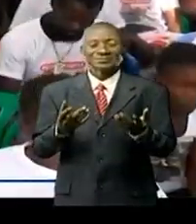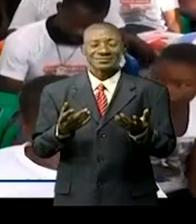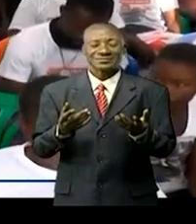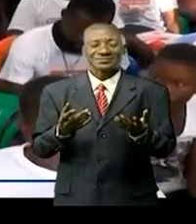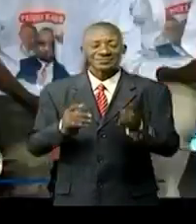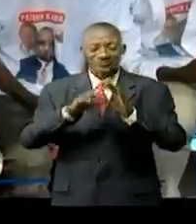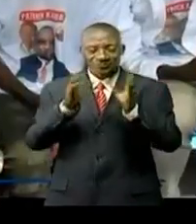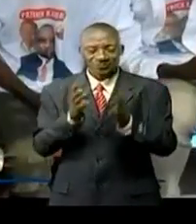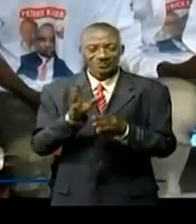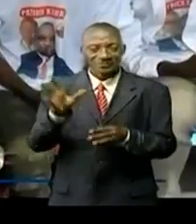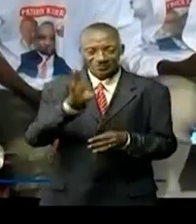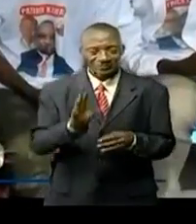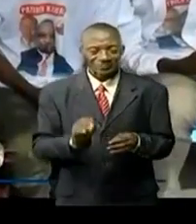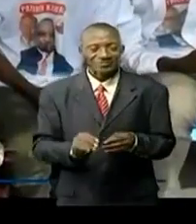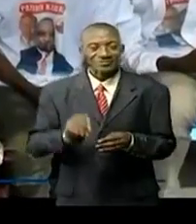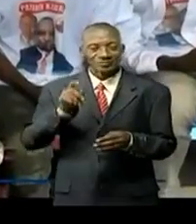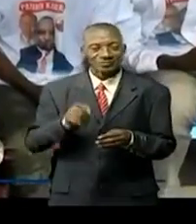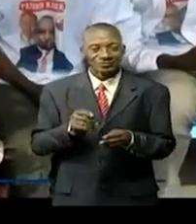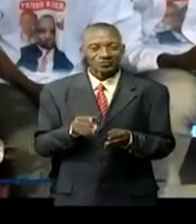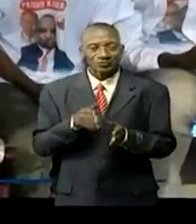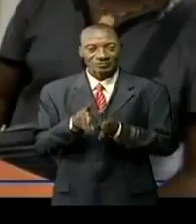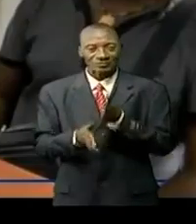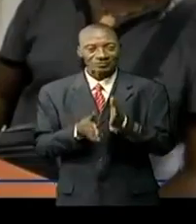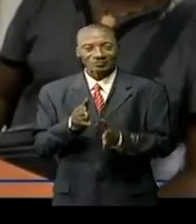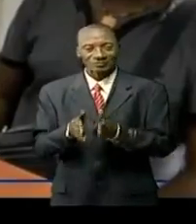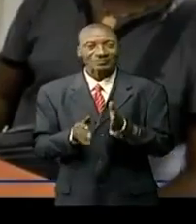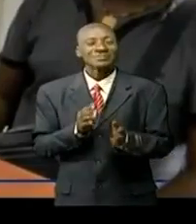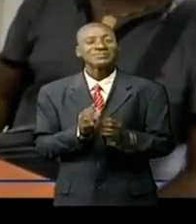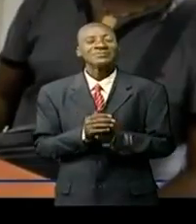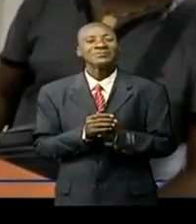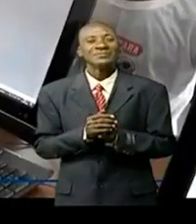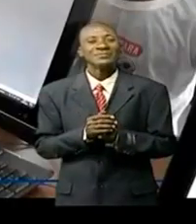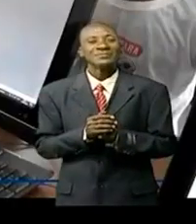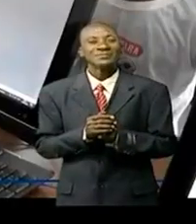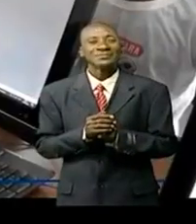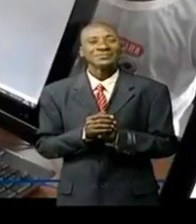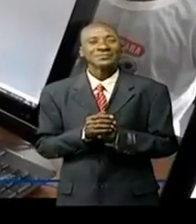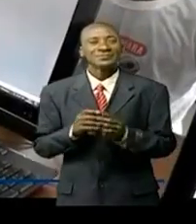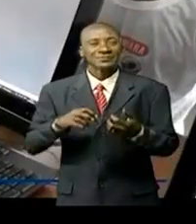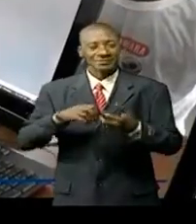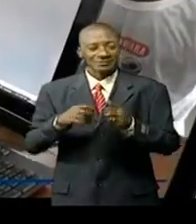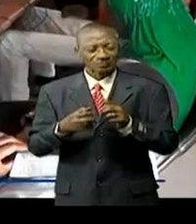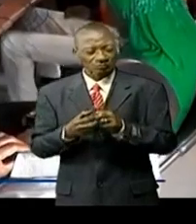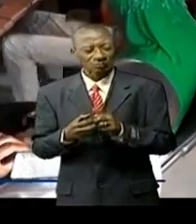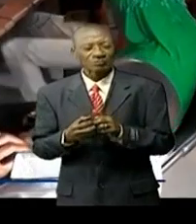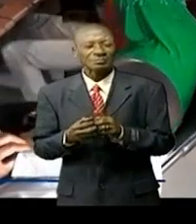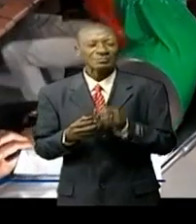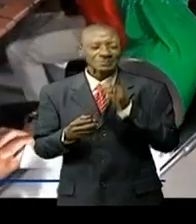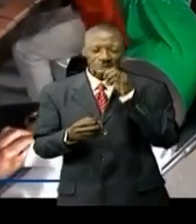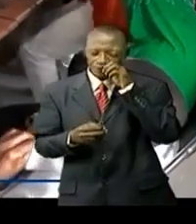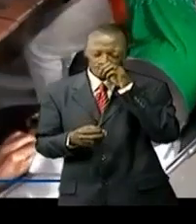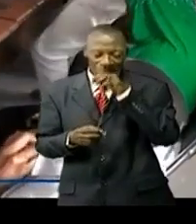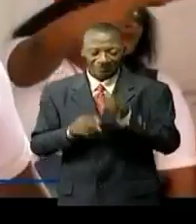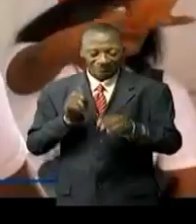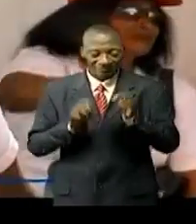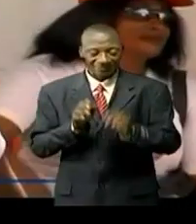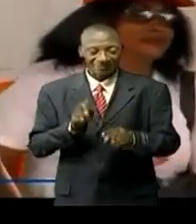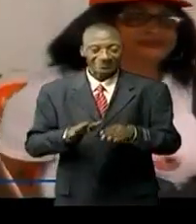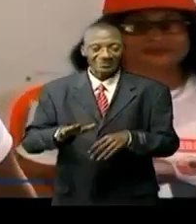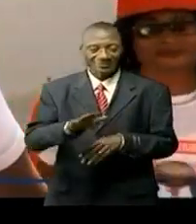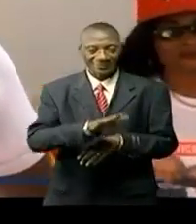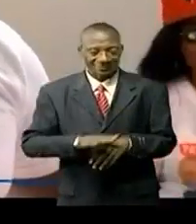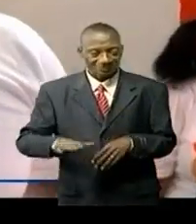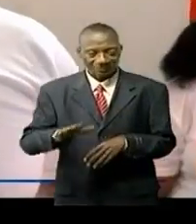élargir son cercle. La sensibilisation, l'appel à l'adhésion massive à l'UNC, c'est le message du secrétaire national